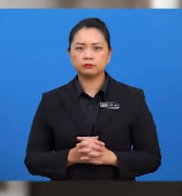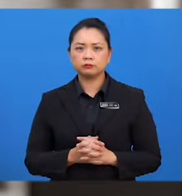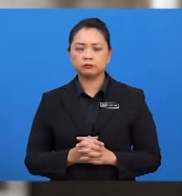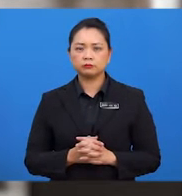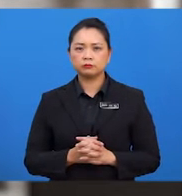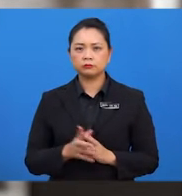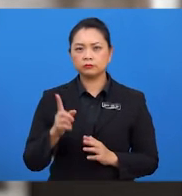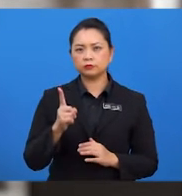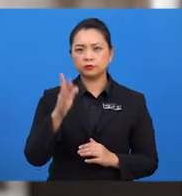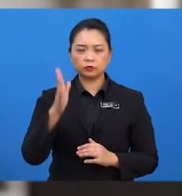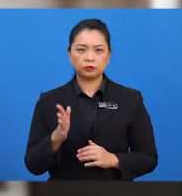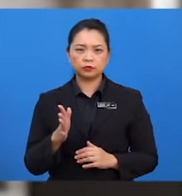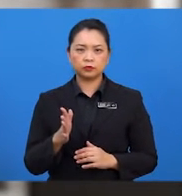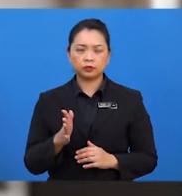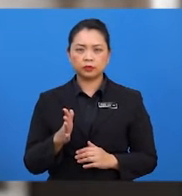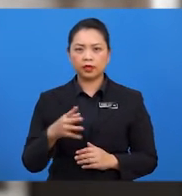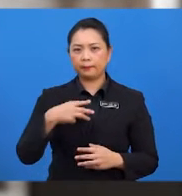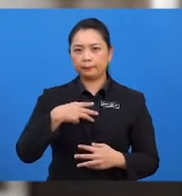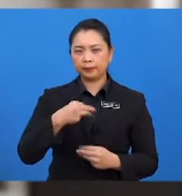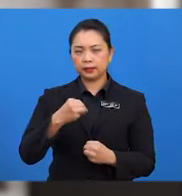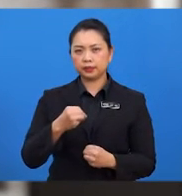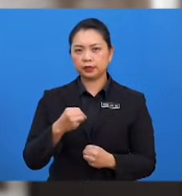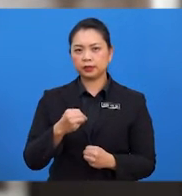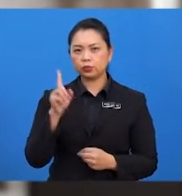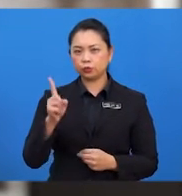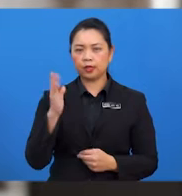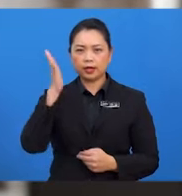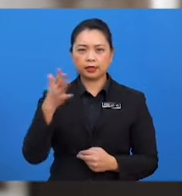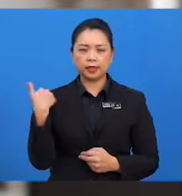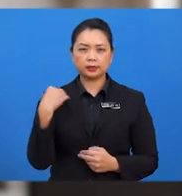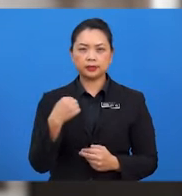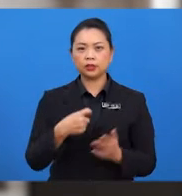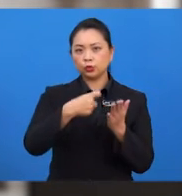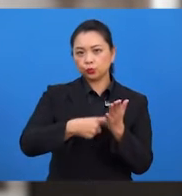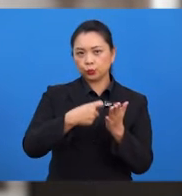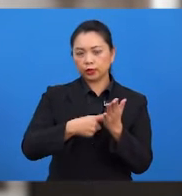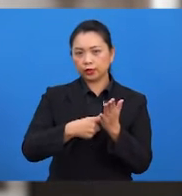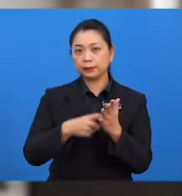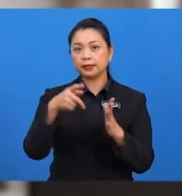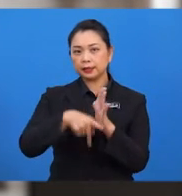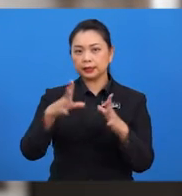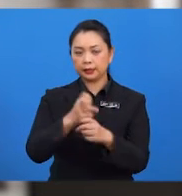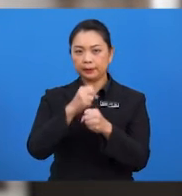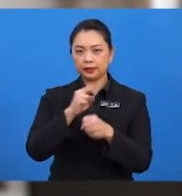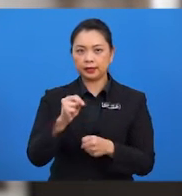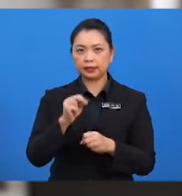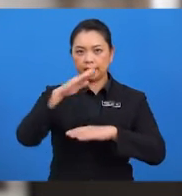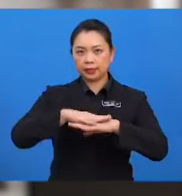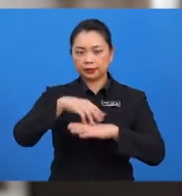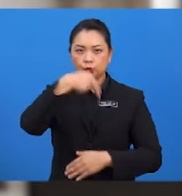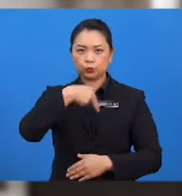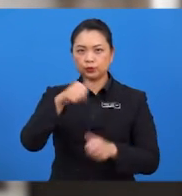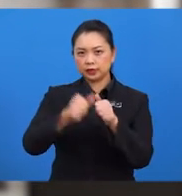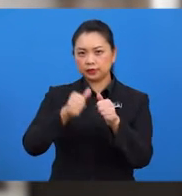RM3,954. Seorang empunya milikan tunggal akan dikenakan cukai pendapatan individu ke atas untung yang